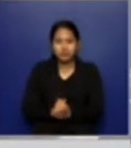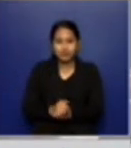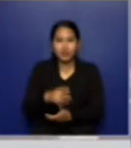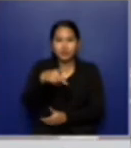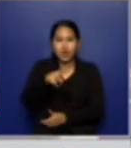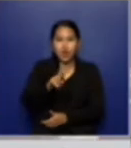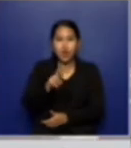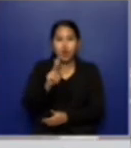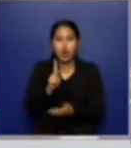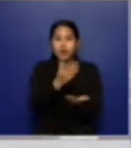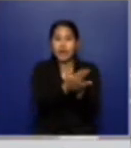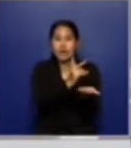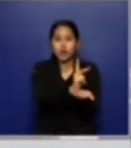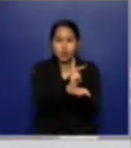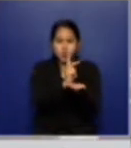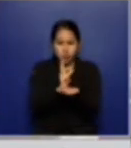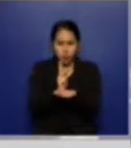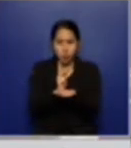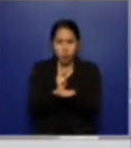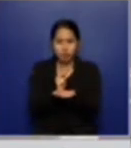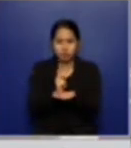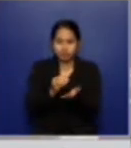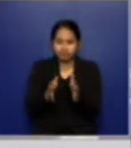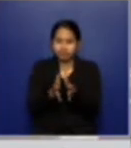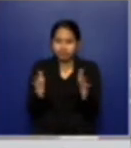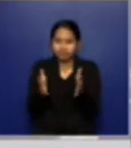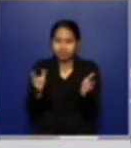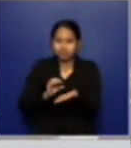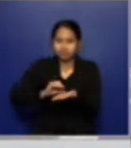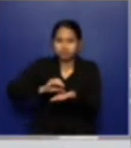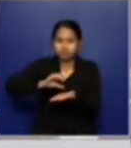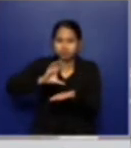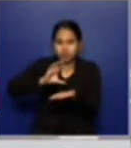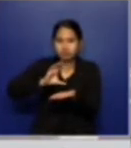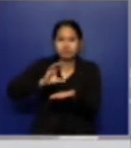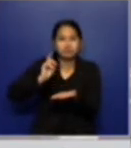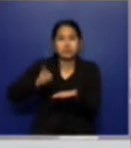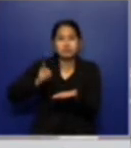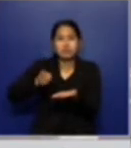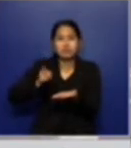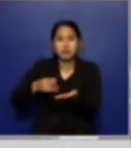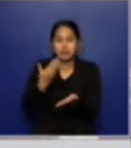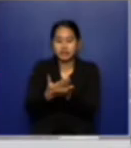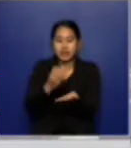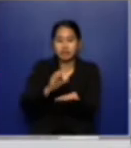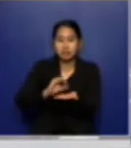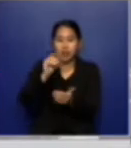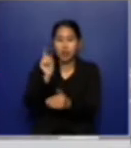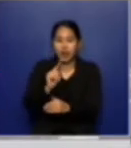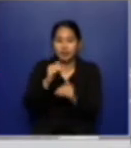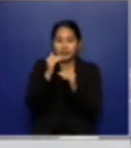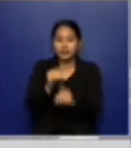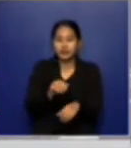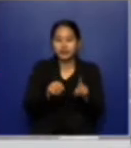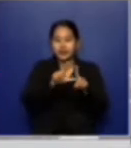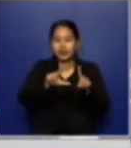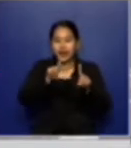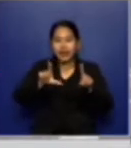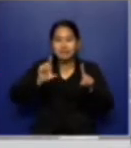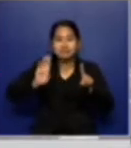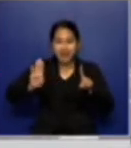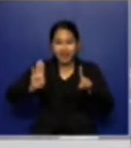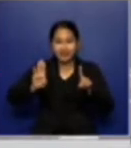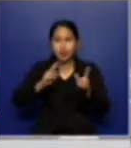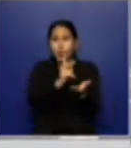เงินกู้เงินมากมหาศาลของประเทศอีกเช่นกันวงเงินสูงถึง1ล้านล้านบา